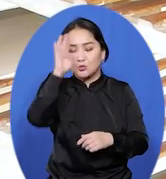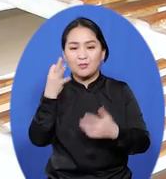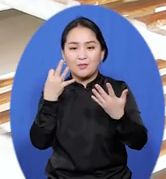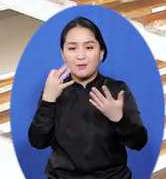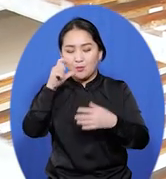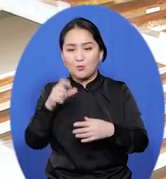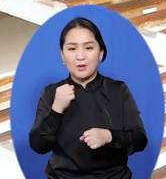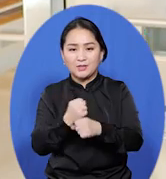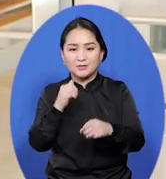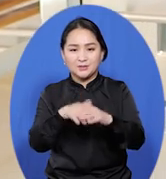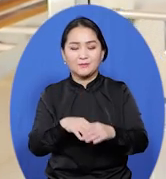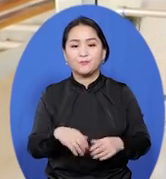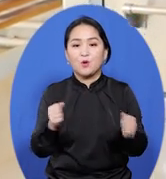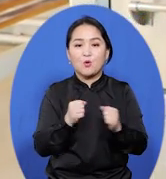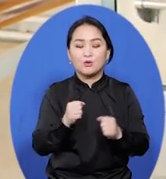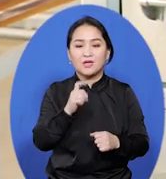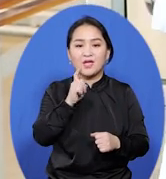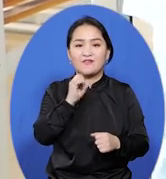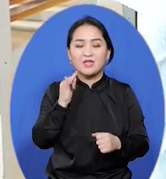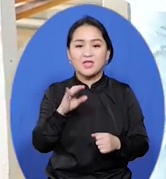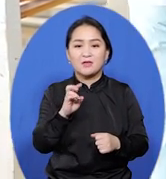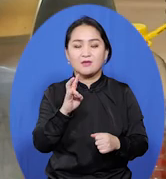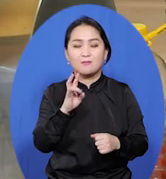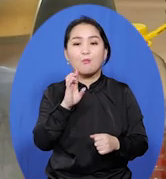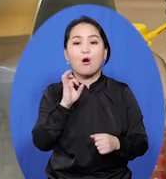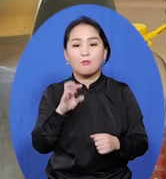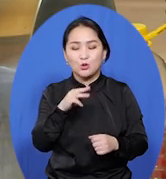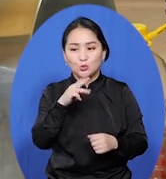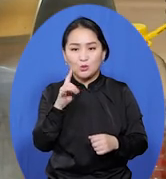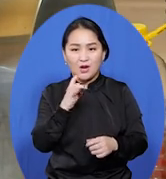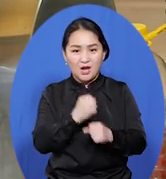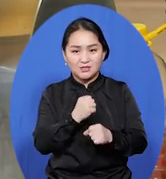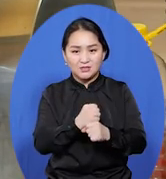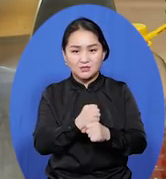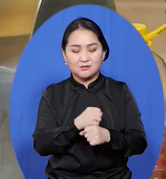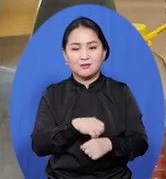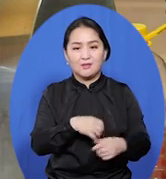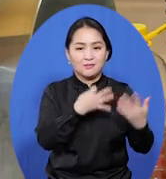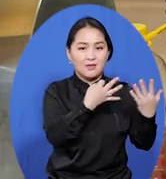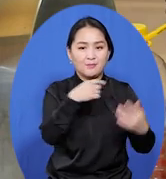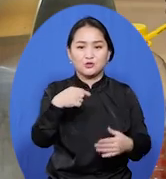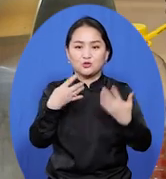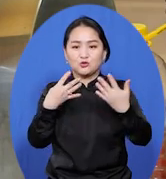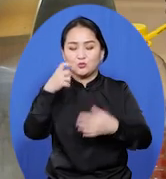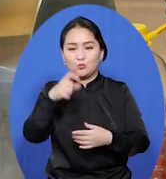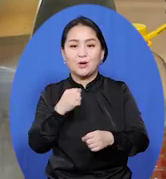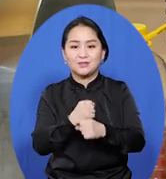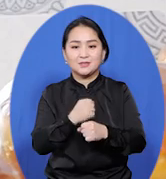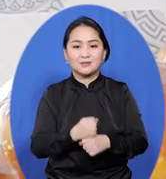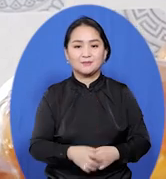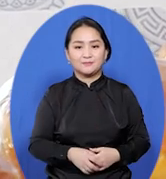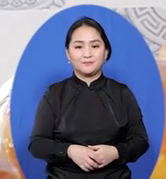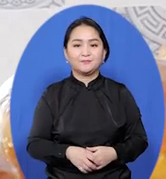8 хүнийг ажлын байраар хангадаг. Өвөлдөө бол хэвийн боовн дээрээ төр ажлын байраар бол 8-аас 9 хүн ажилладаг.